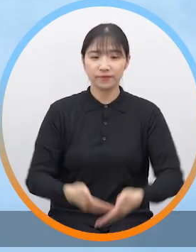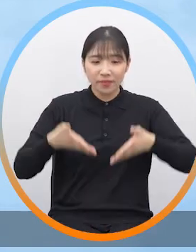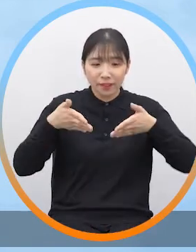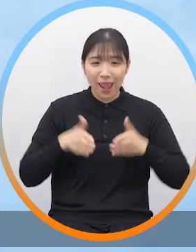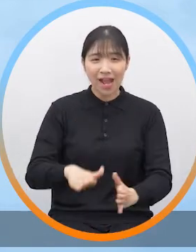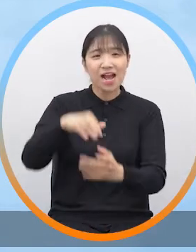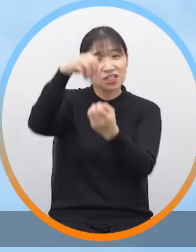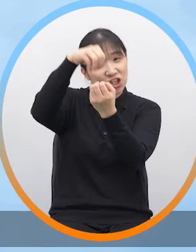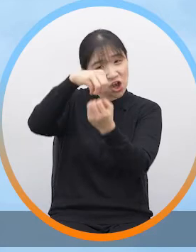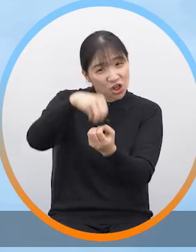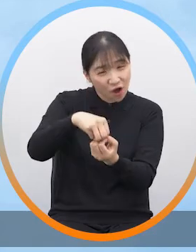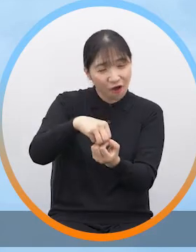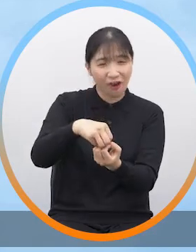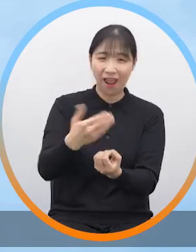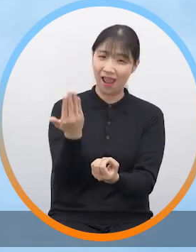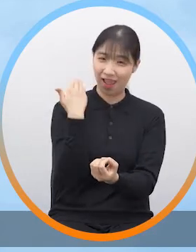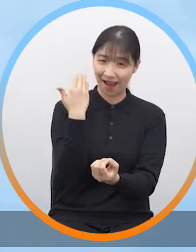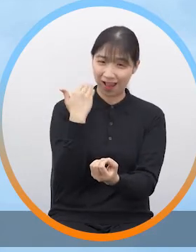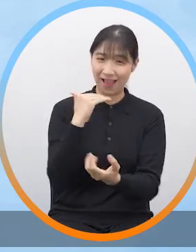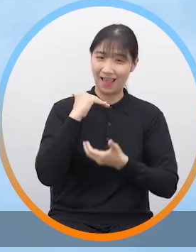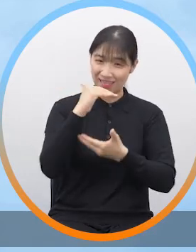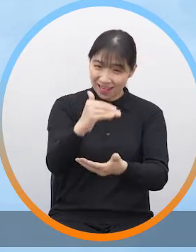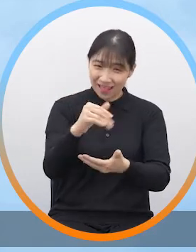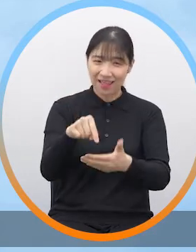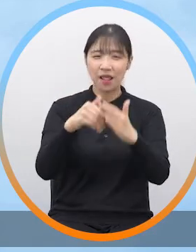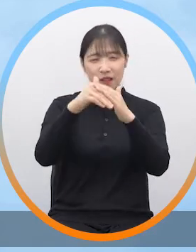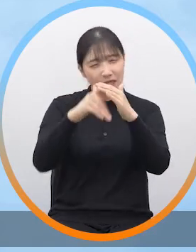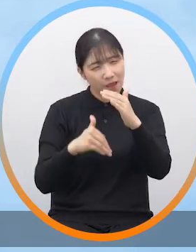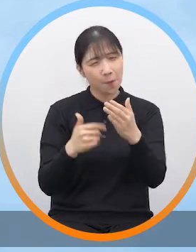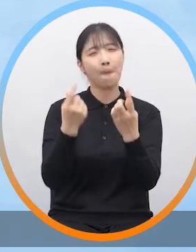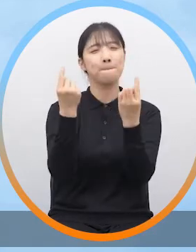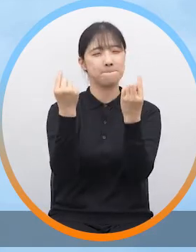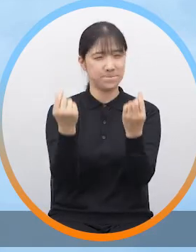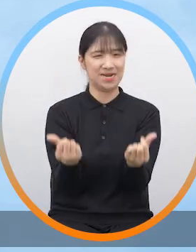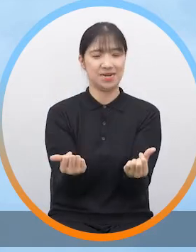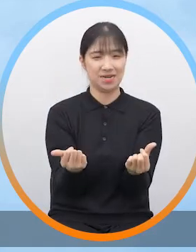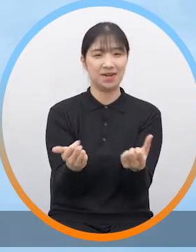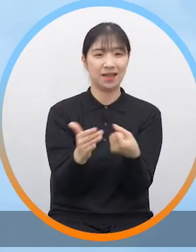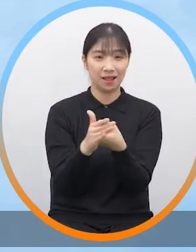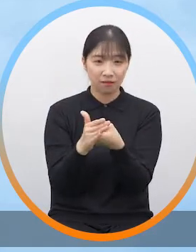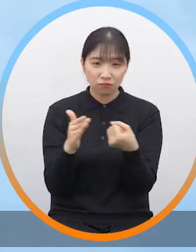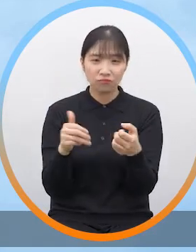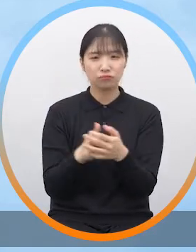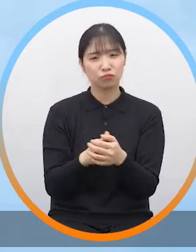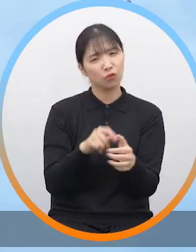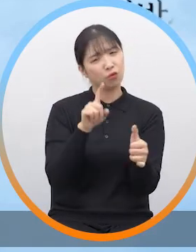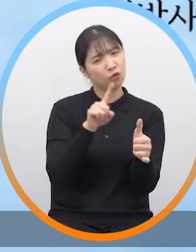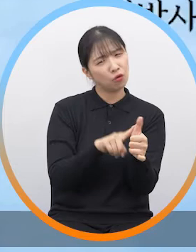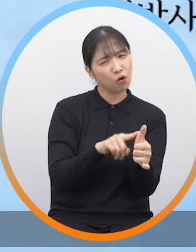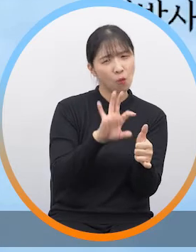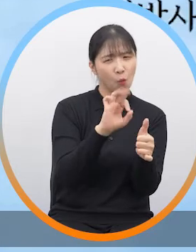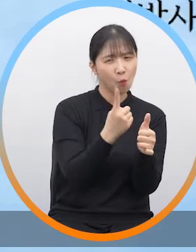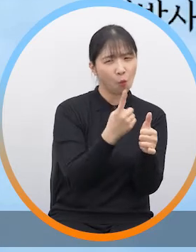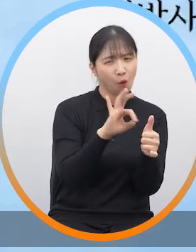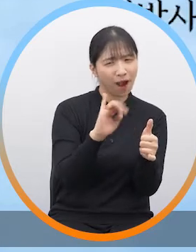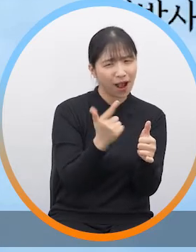태어난 전설이 방금 전에 이야기했던 것처럼 비슷합니다. 그래서 어떤 것이 과연